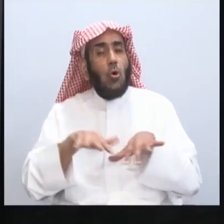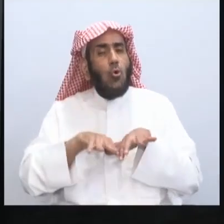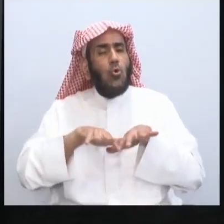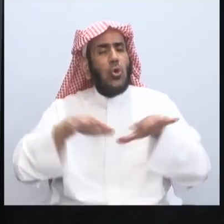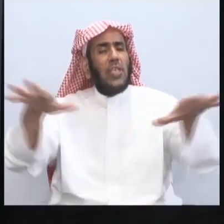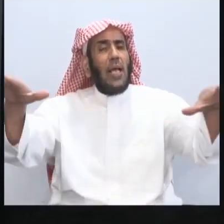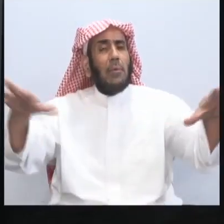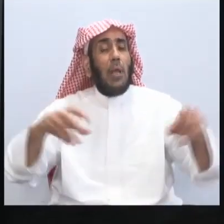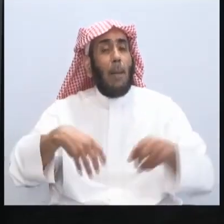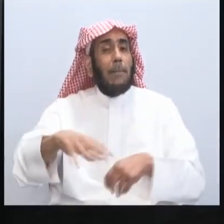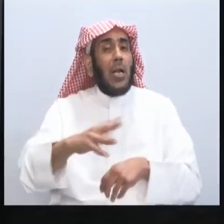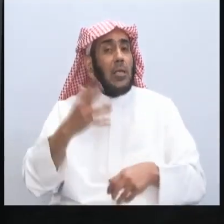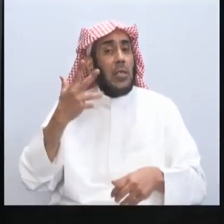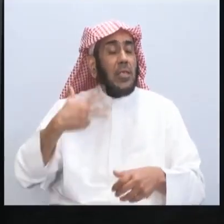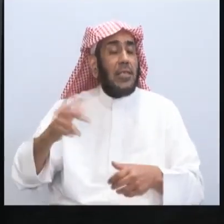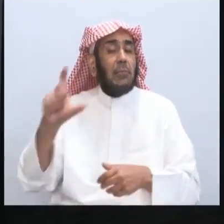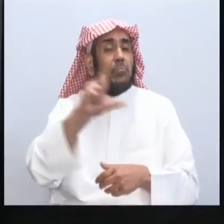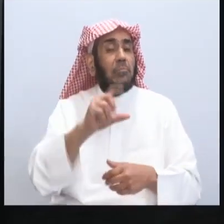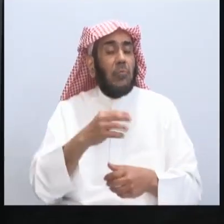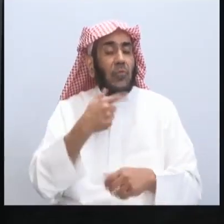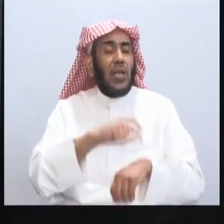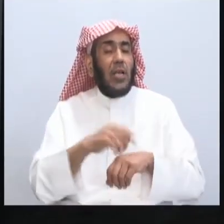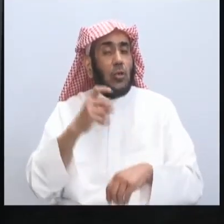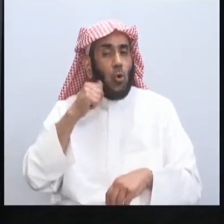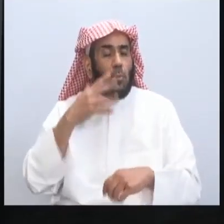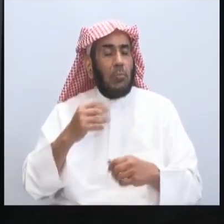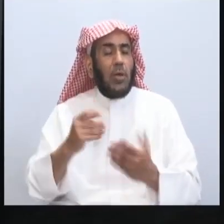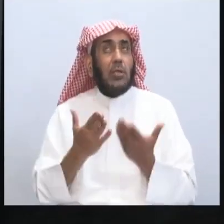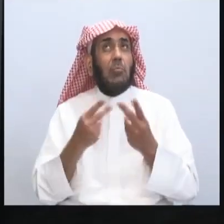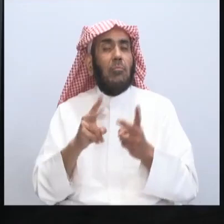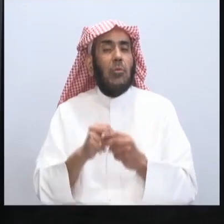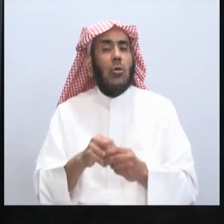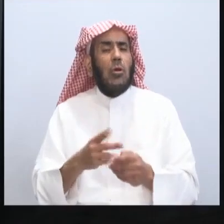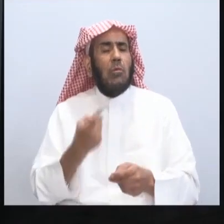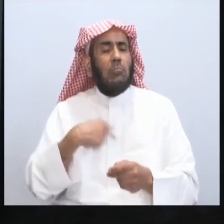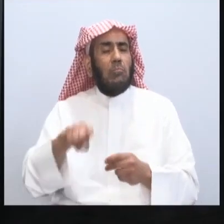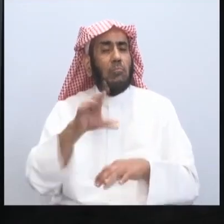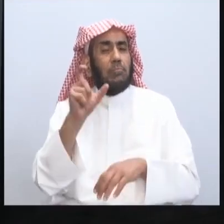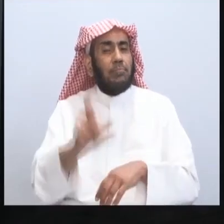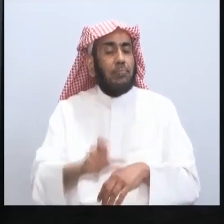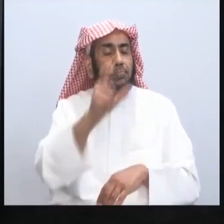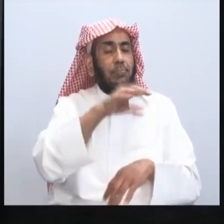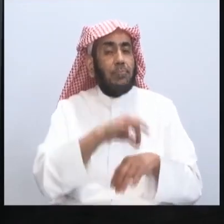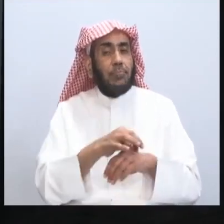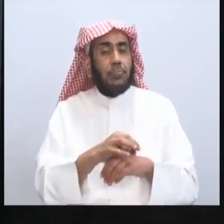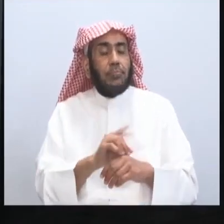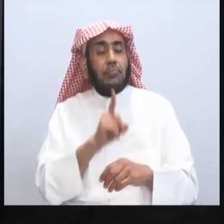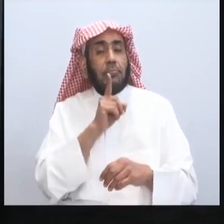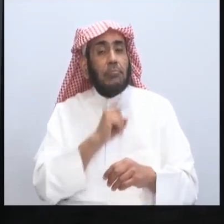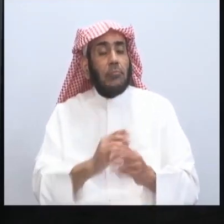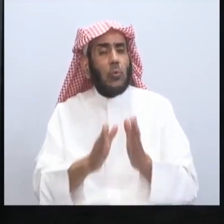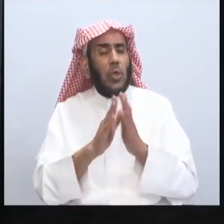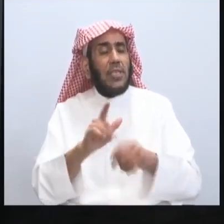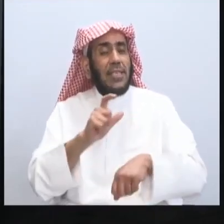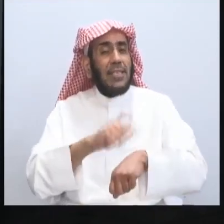مساحه البلاد الاسلاميه في احد عمر بن الخطاب وحاجه المسلمين الى تاريخ يحدد